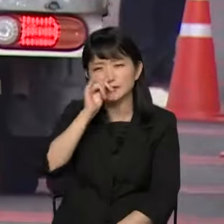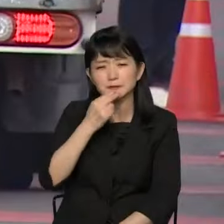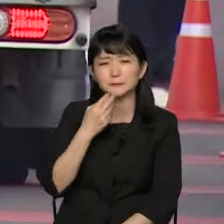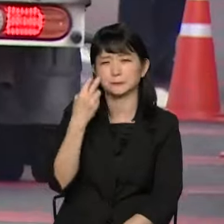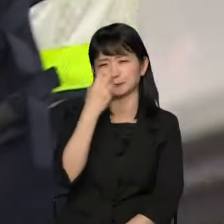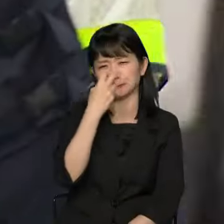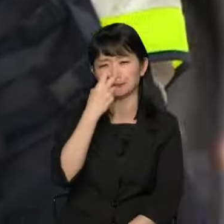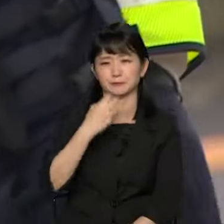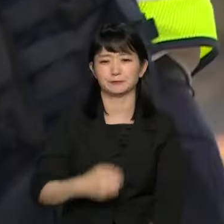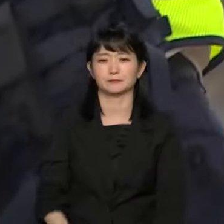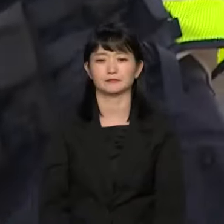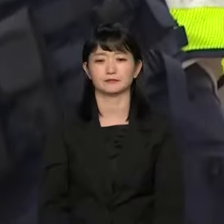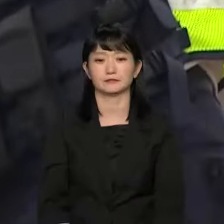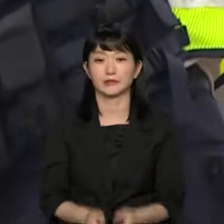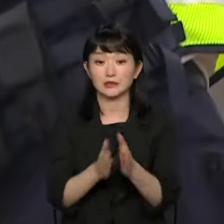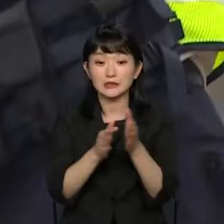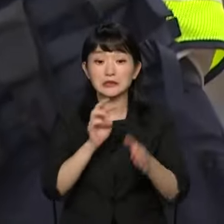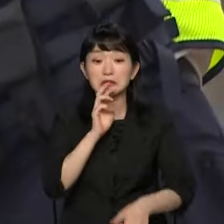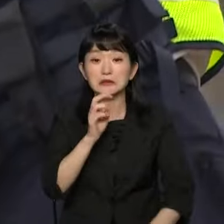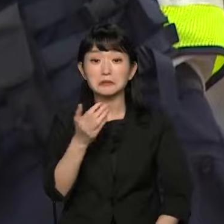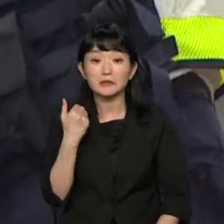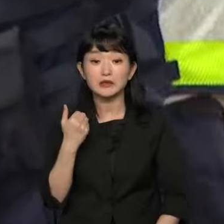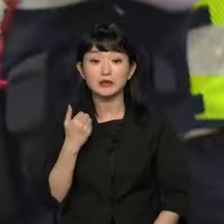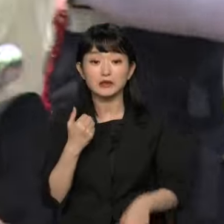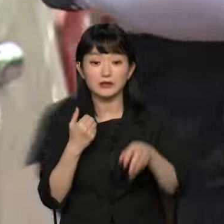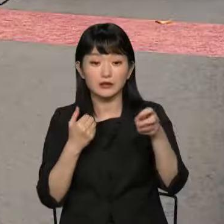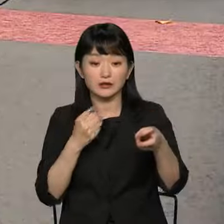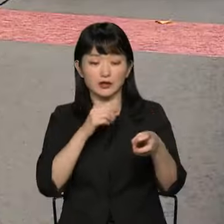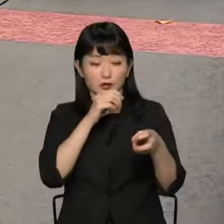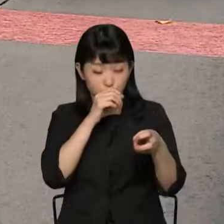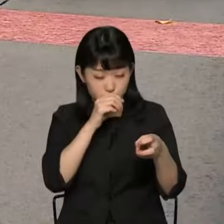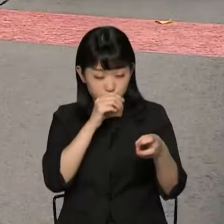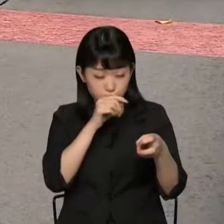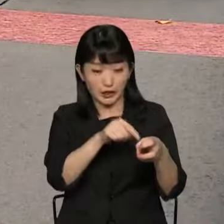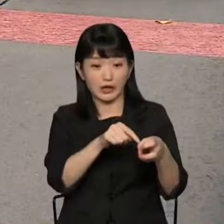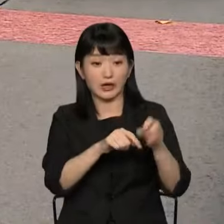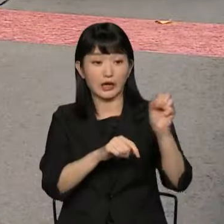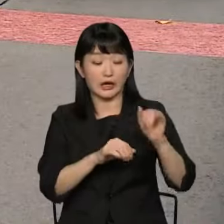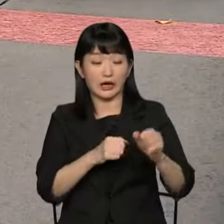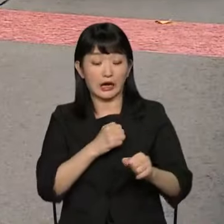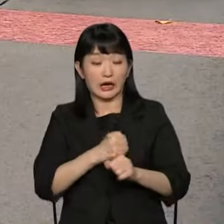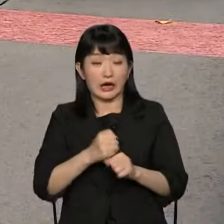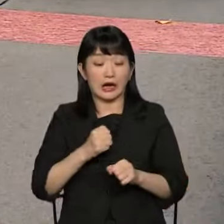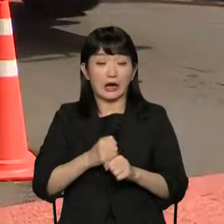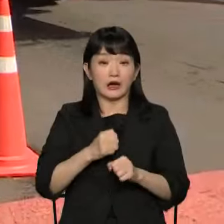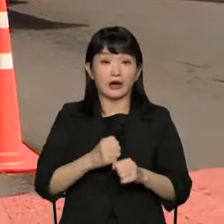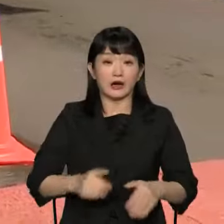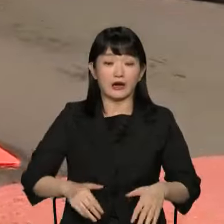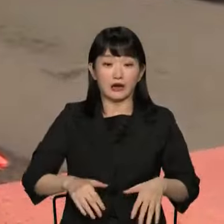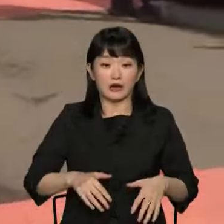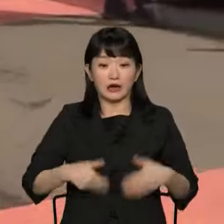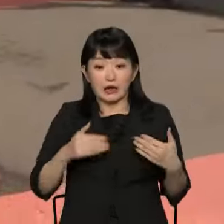벌어졌습니다. 시작 30분도 안 돼 줄줄이 적발되고 운전자들은 당황스러워합니다.